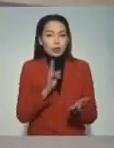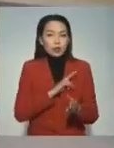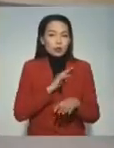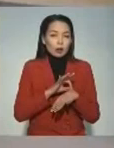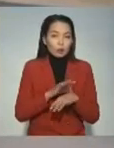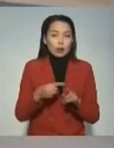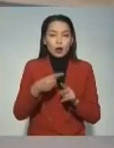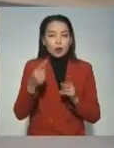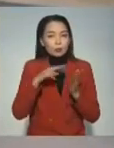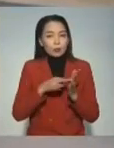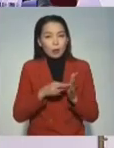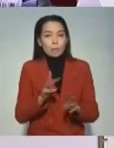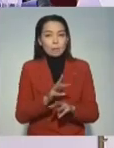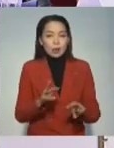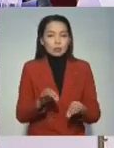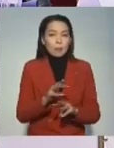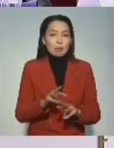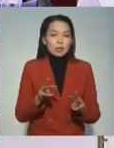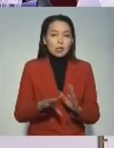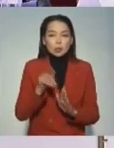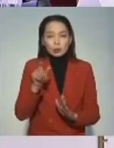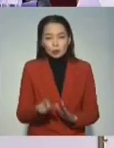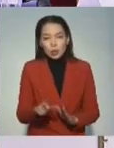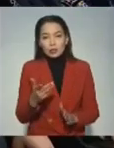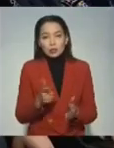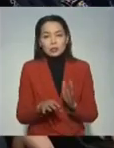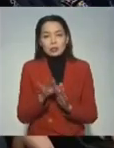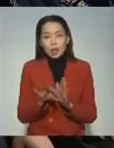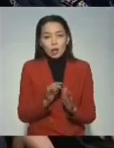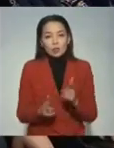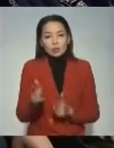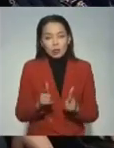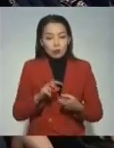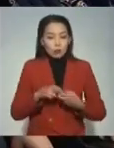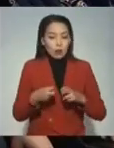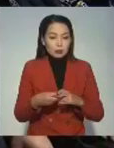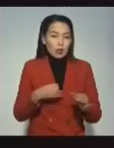және алдағы мәжіліс пен мәслихаттар депутаттарының сайлауына дайындық мәселесін талқылады.